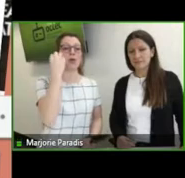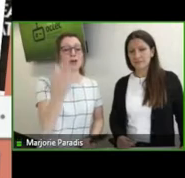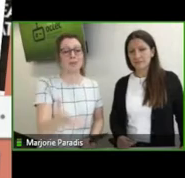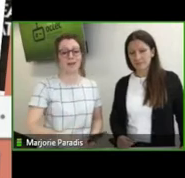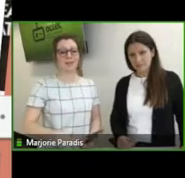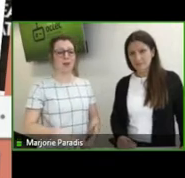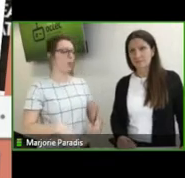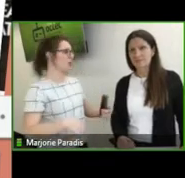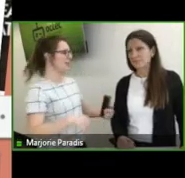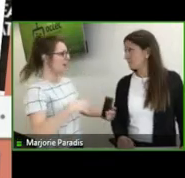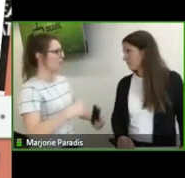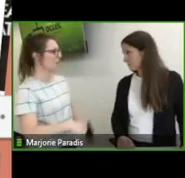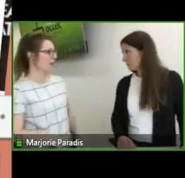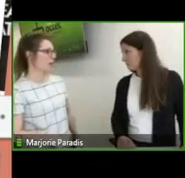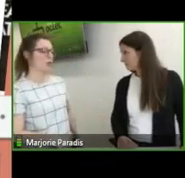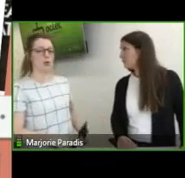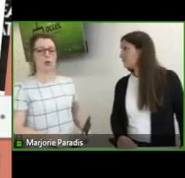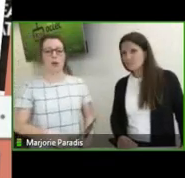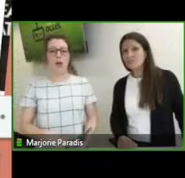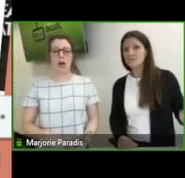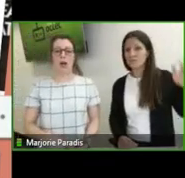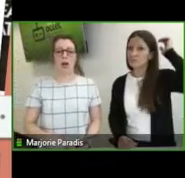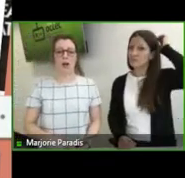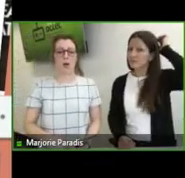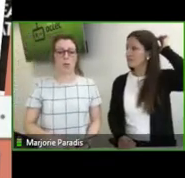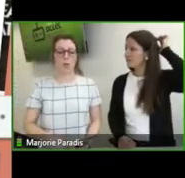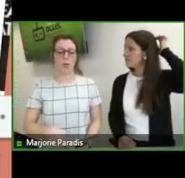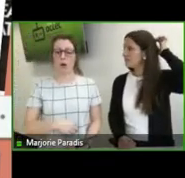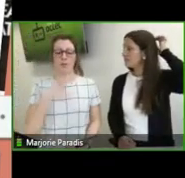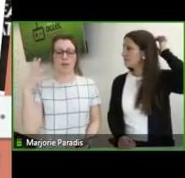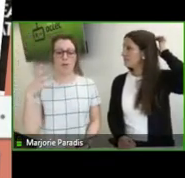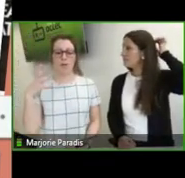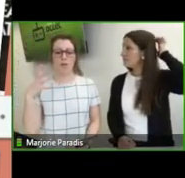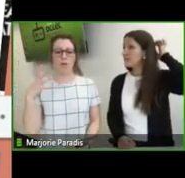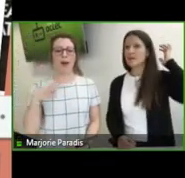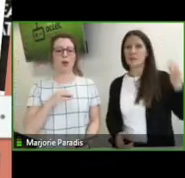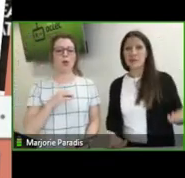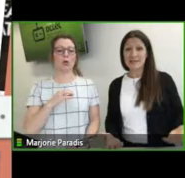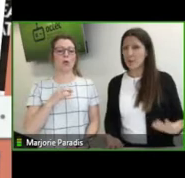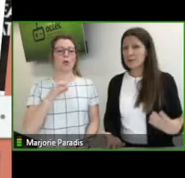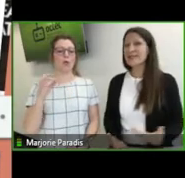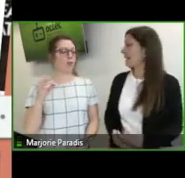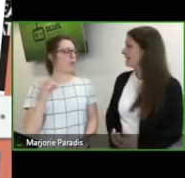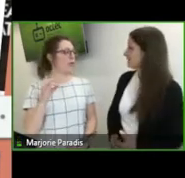on peut commenter, on peut s'abonner à un groupe. On peut, faire...